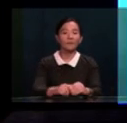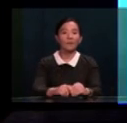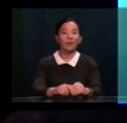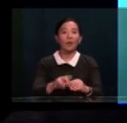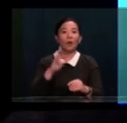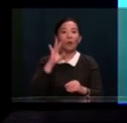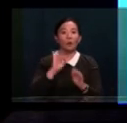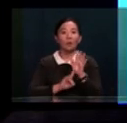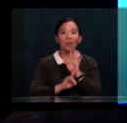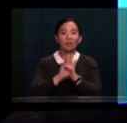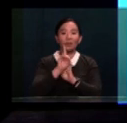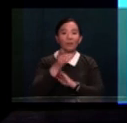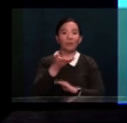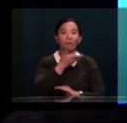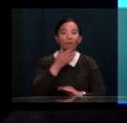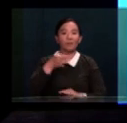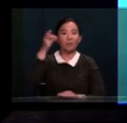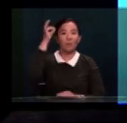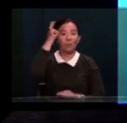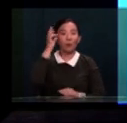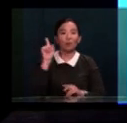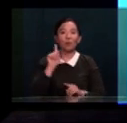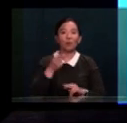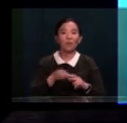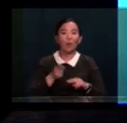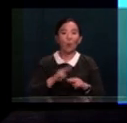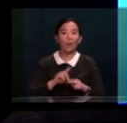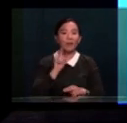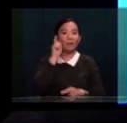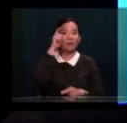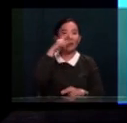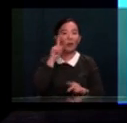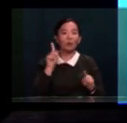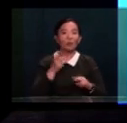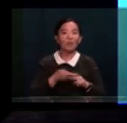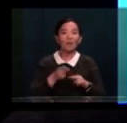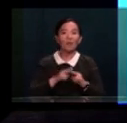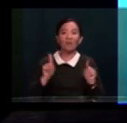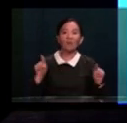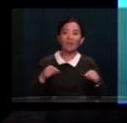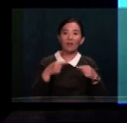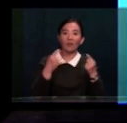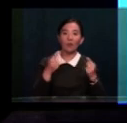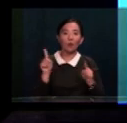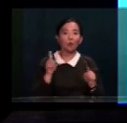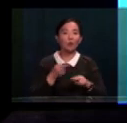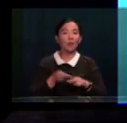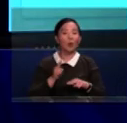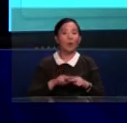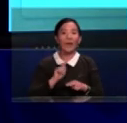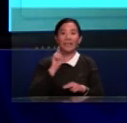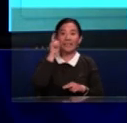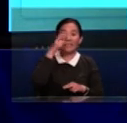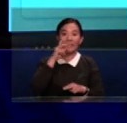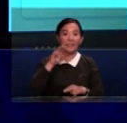Но для начала мы с вами вспомним, что такое окисление, что такое восстановление, что такое